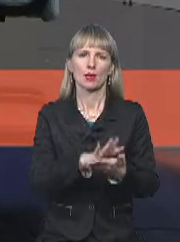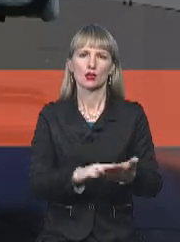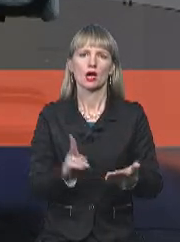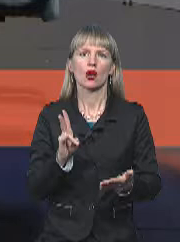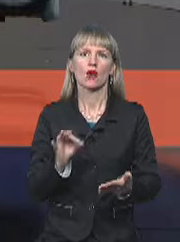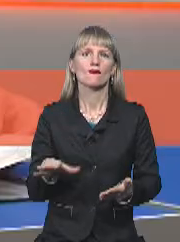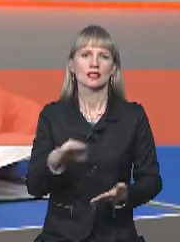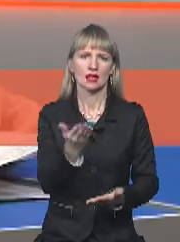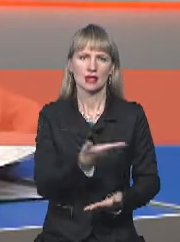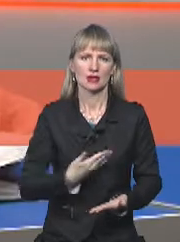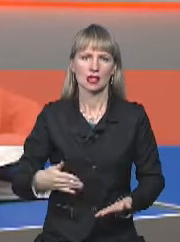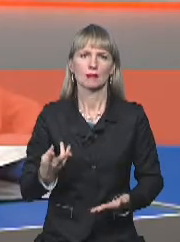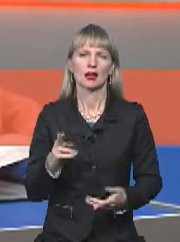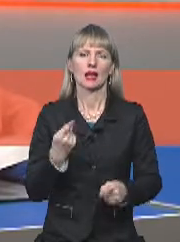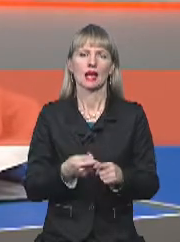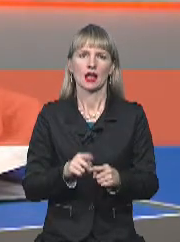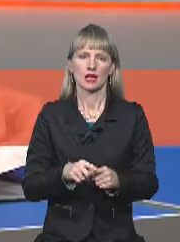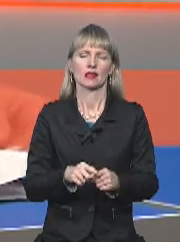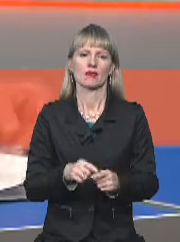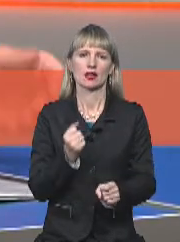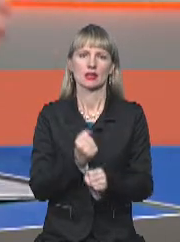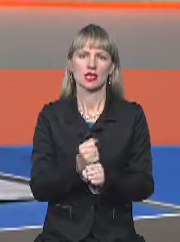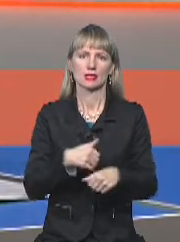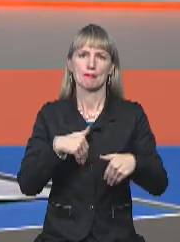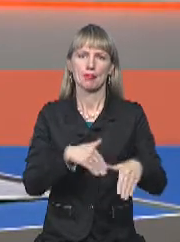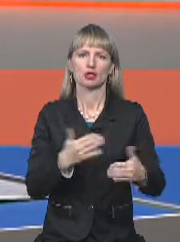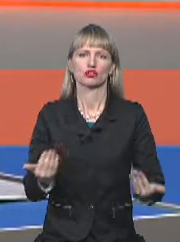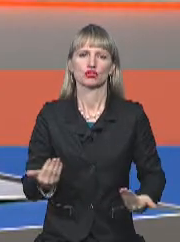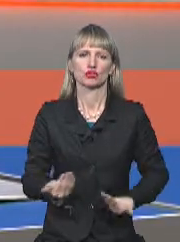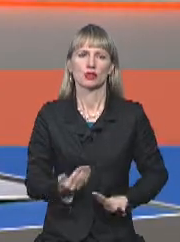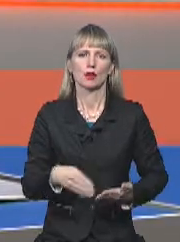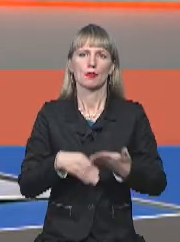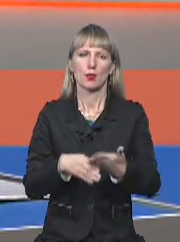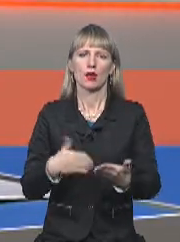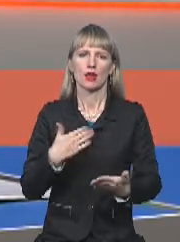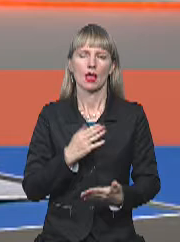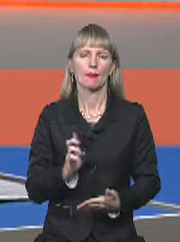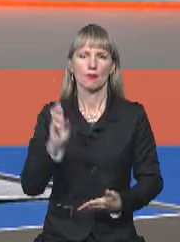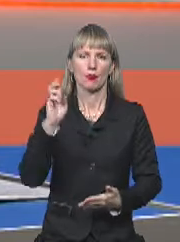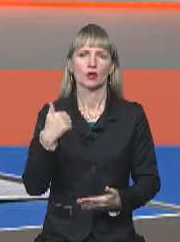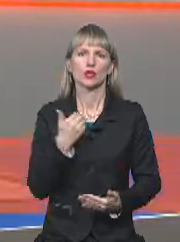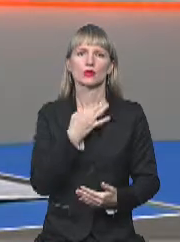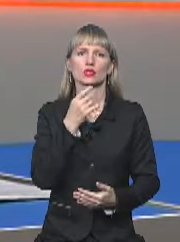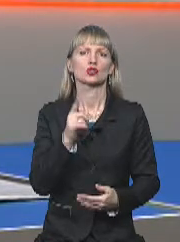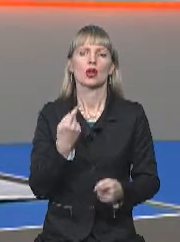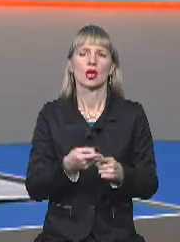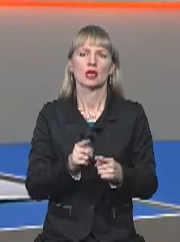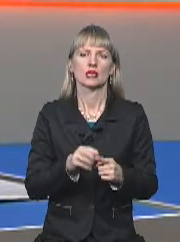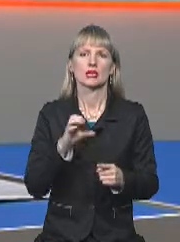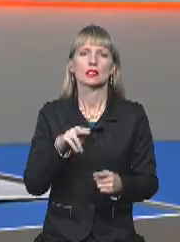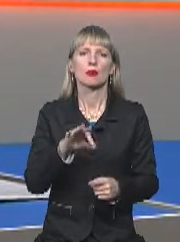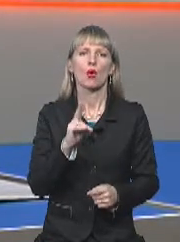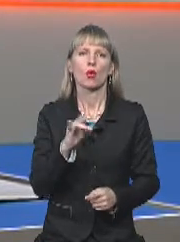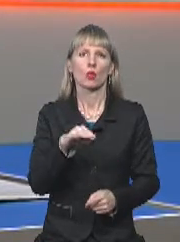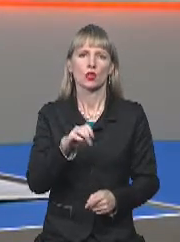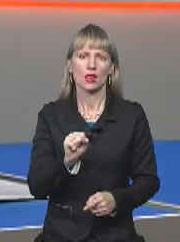всем нам. Именно для этого совершается марш жизни. Да поможет нам Господь. Я хочу, що таке спокута, да? Спокута –